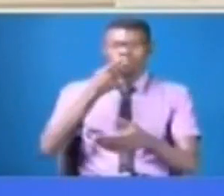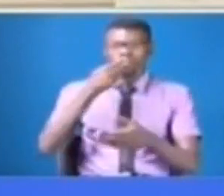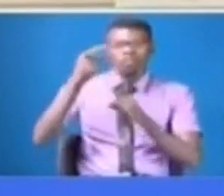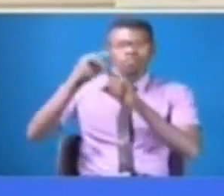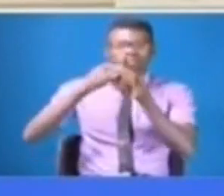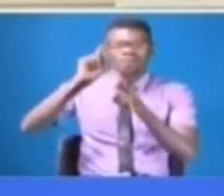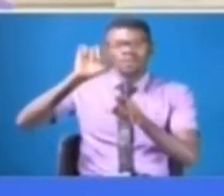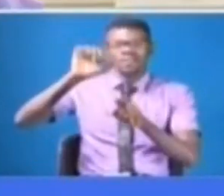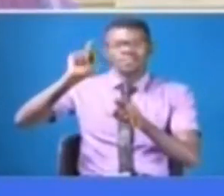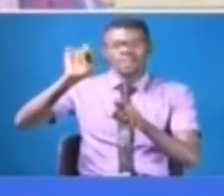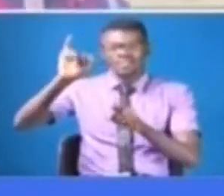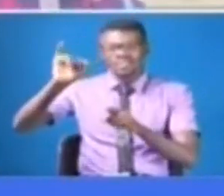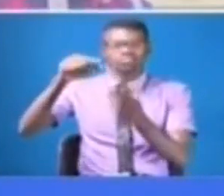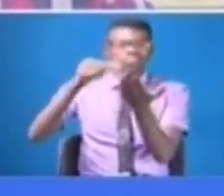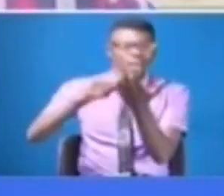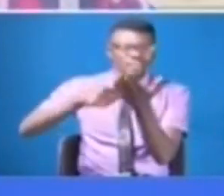Uganda,